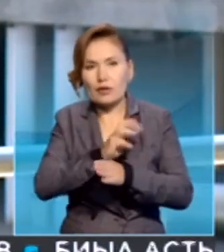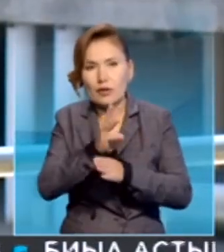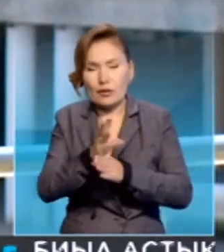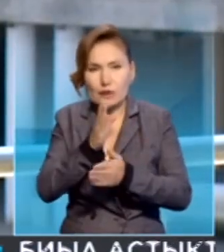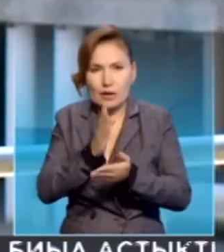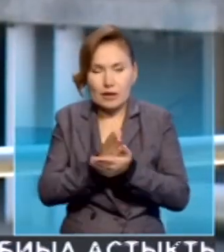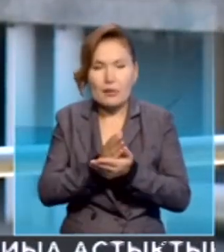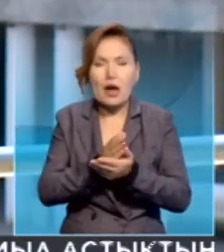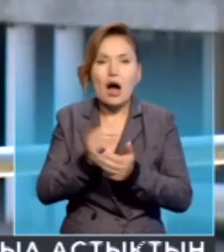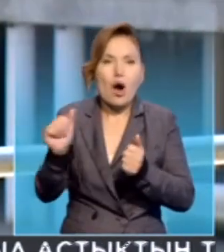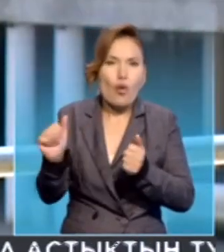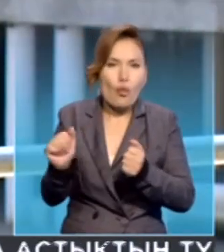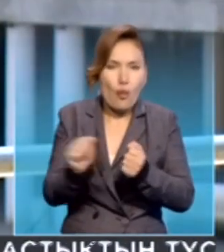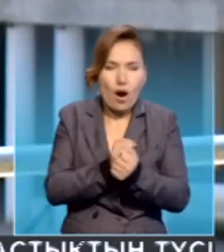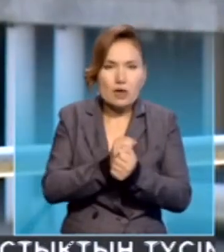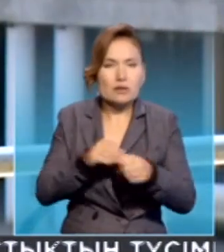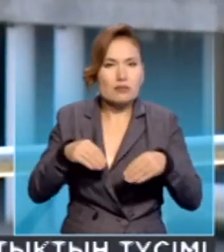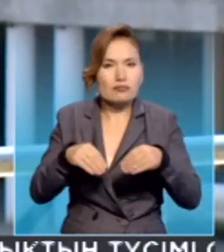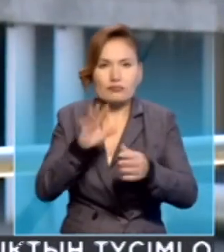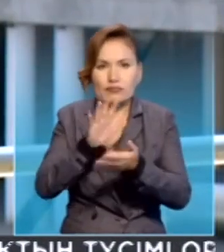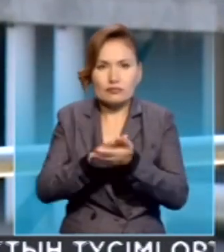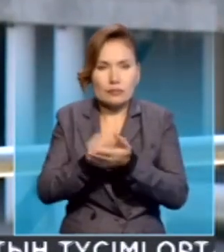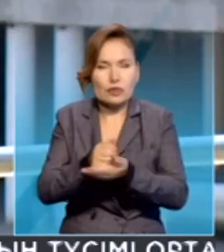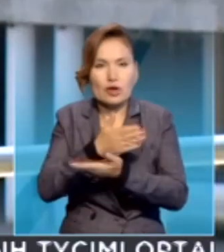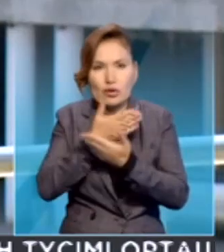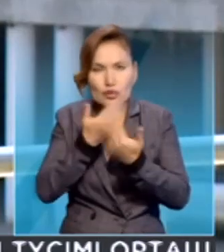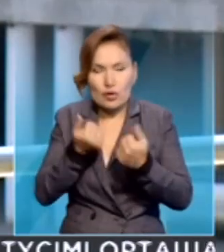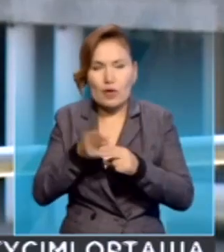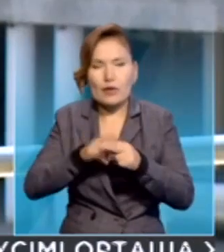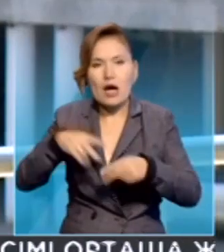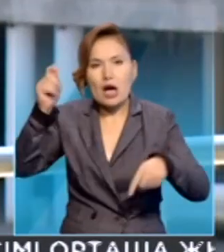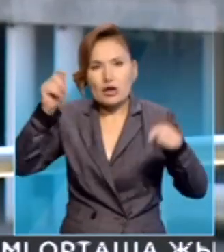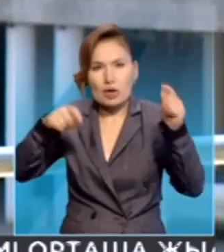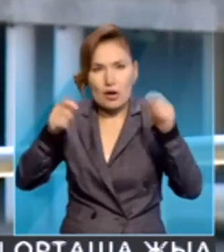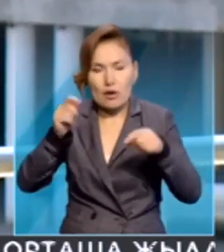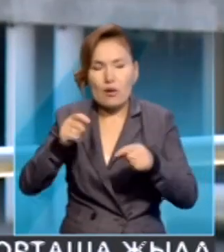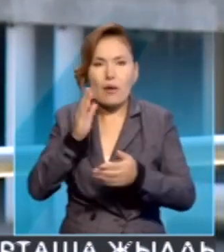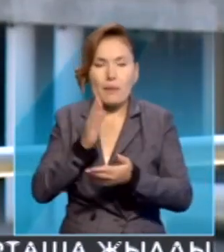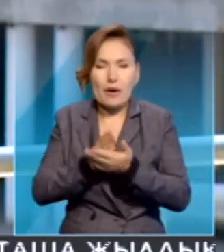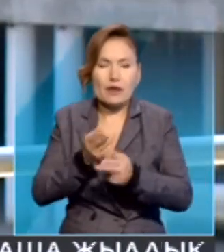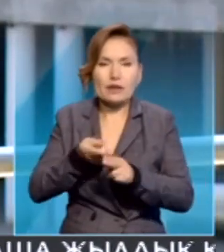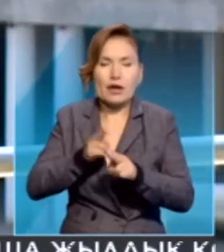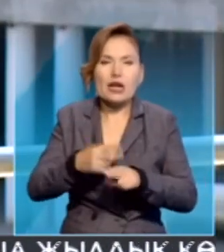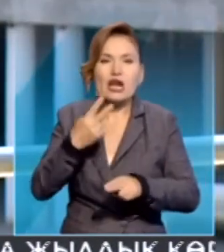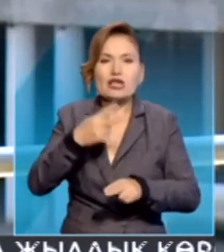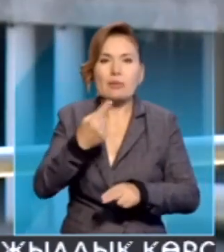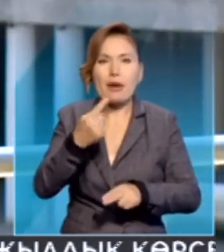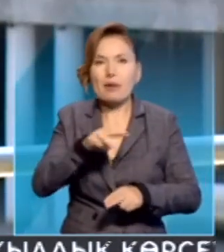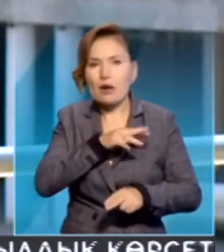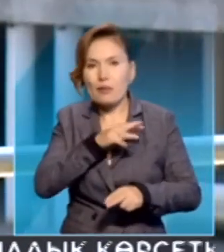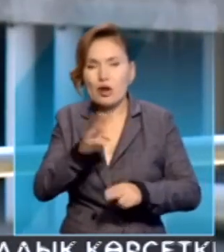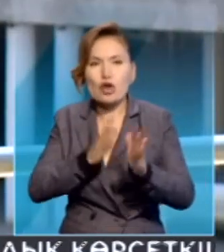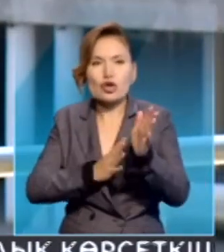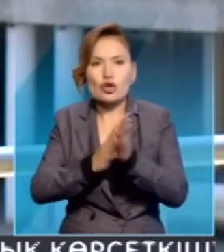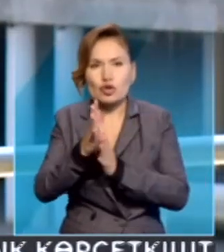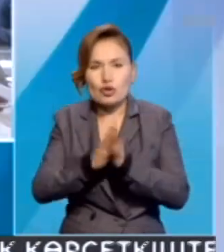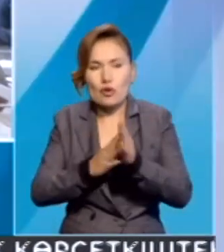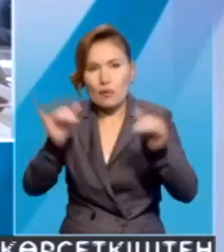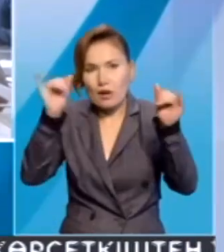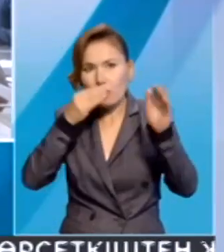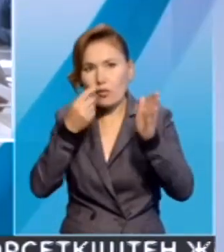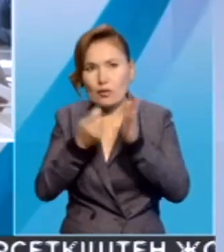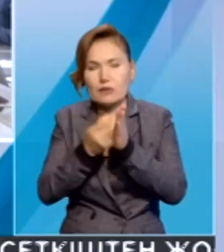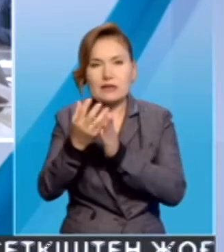жоқ. Жауын шашын жеткілікті мөлшерде жауған, сондықтан қазірдің өзінде 21 миллион тонна шөп дайындалды дейді министр.